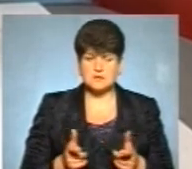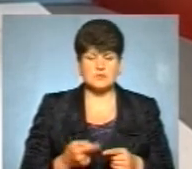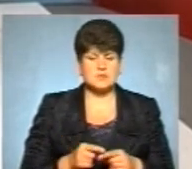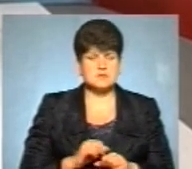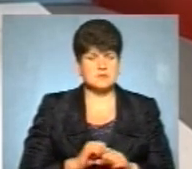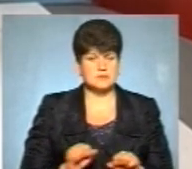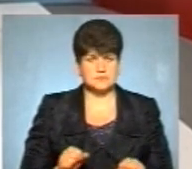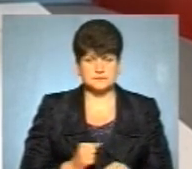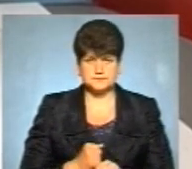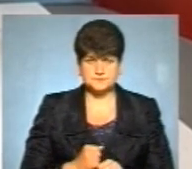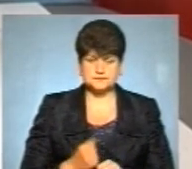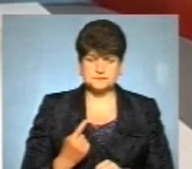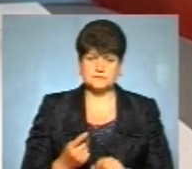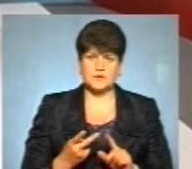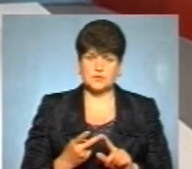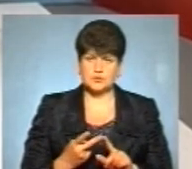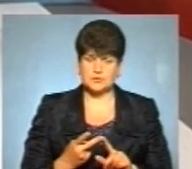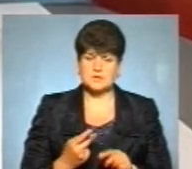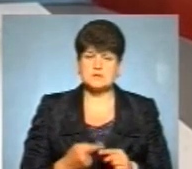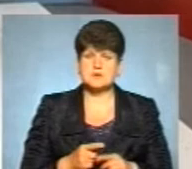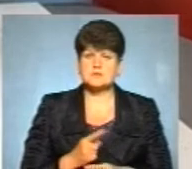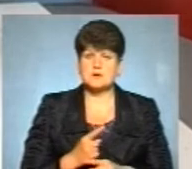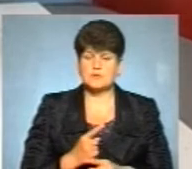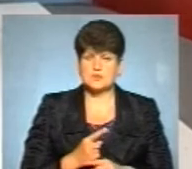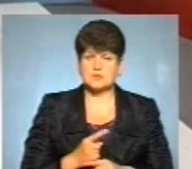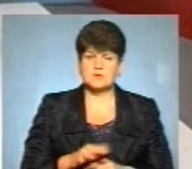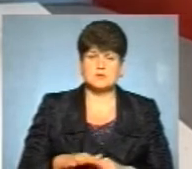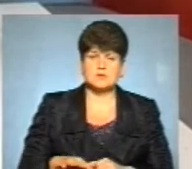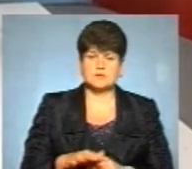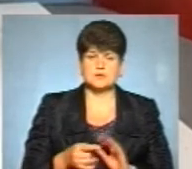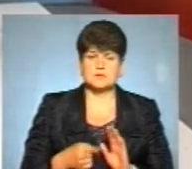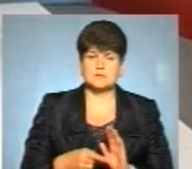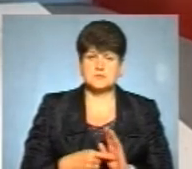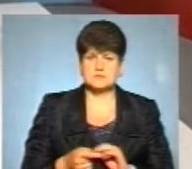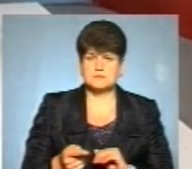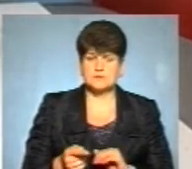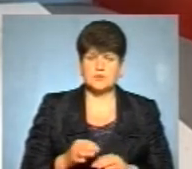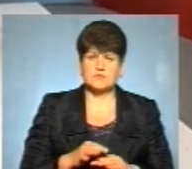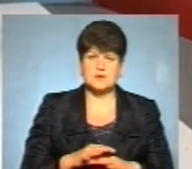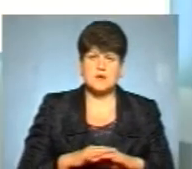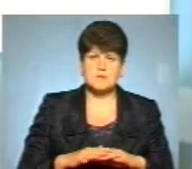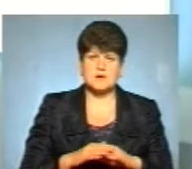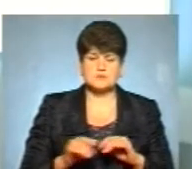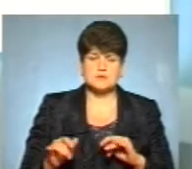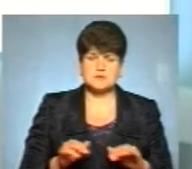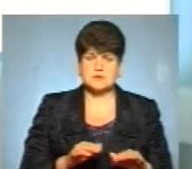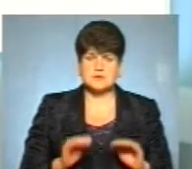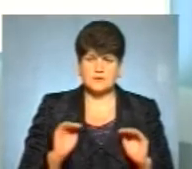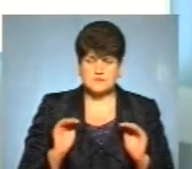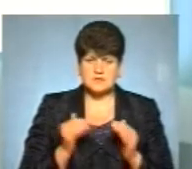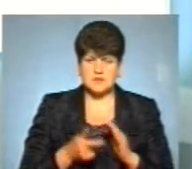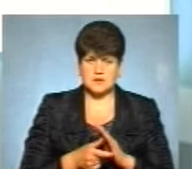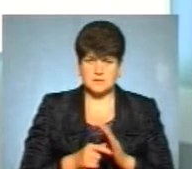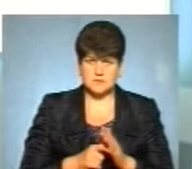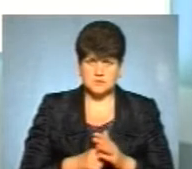заходи. Також друге, це заборонити на території міста проведення масових заходів у закритих